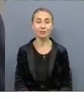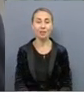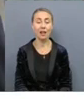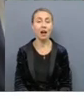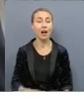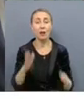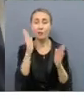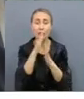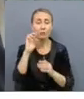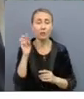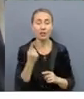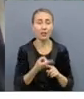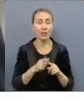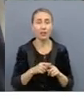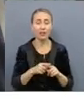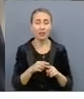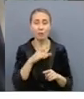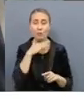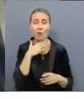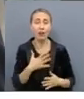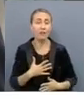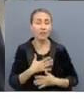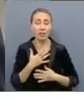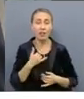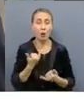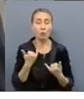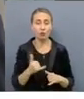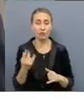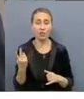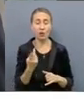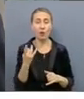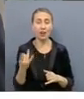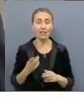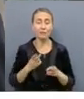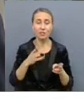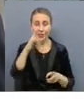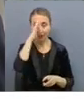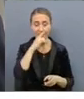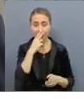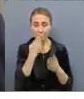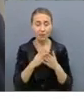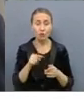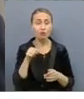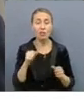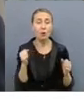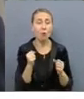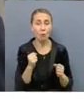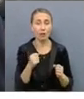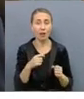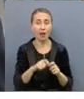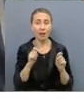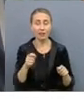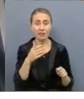Пейзажи Бурабая – это одно сплошное вдохновение. Я уже второй раз посещаю Казахстан. Несмотря на то, что здесь холодно, я открыл для себя